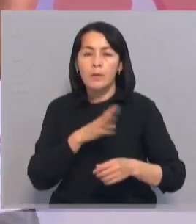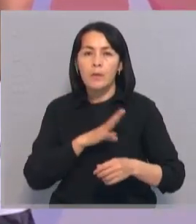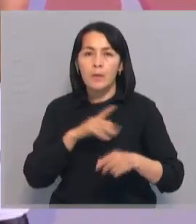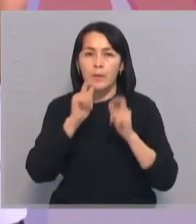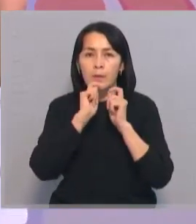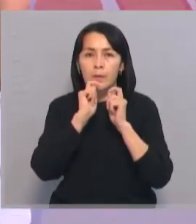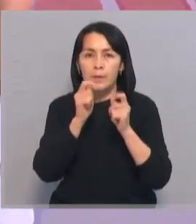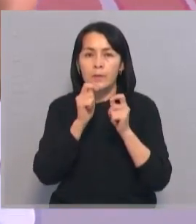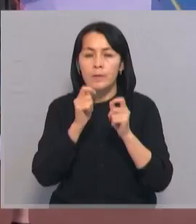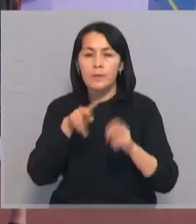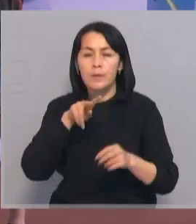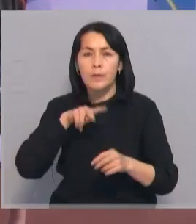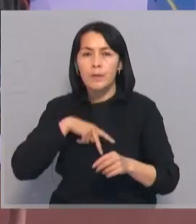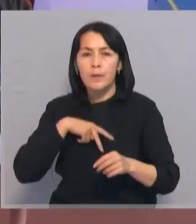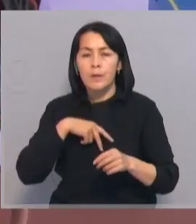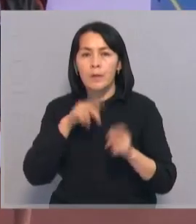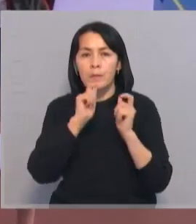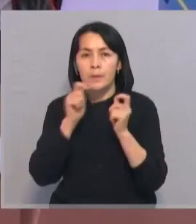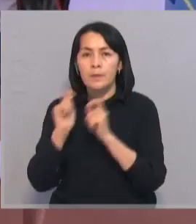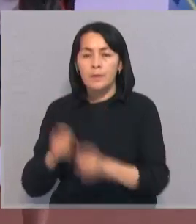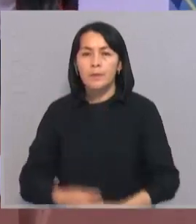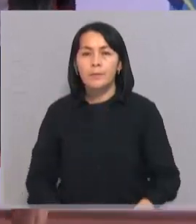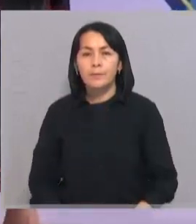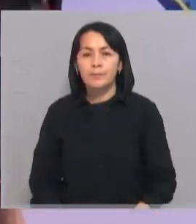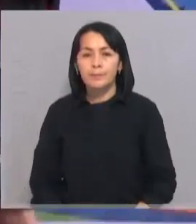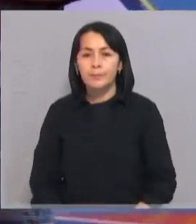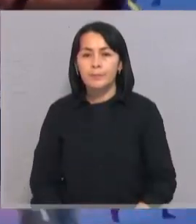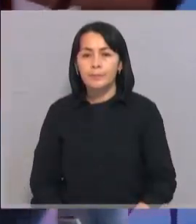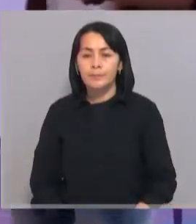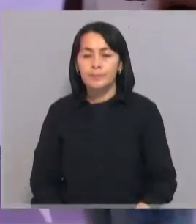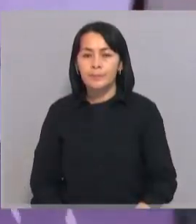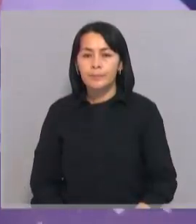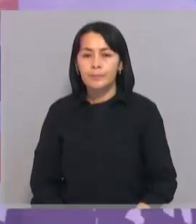награждены специальными медалями и призами. Ажина Рапова, Слубик Мансурхан, новости.